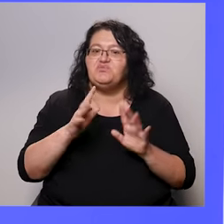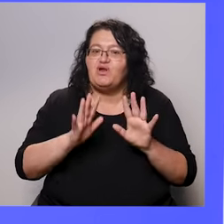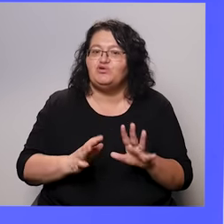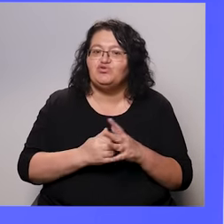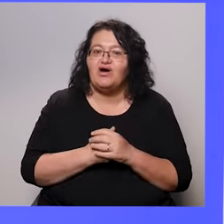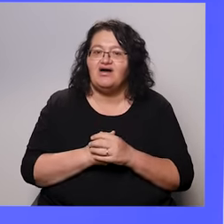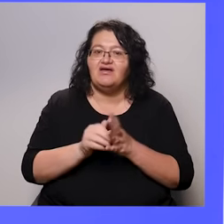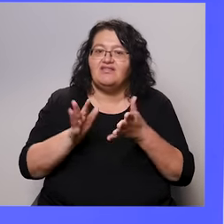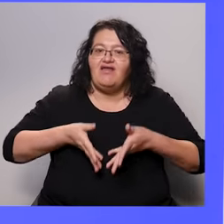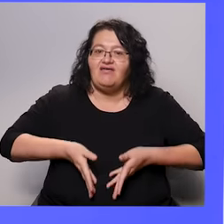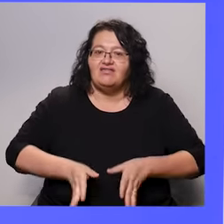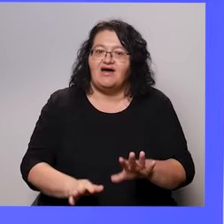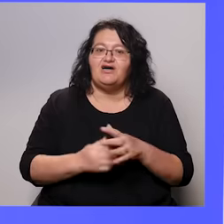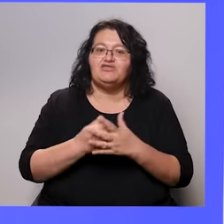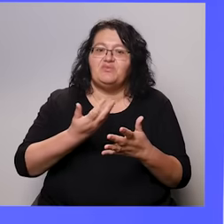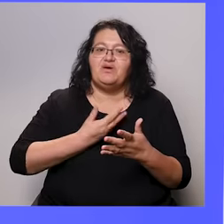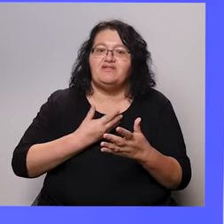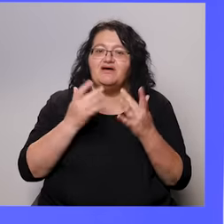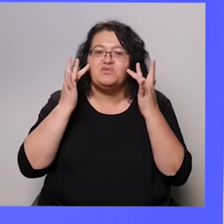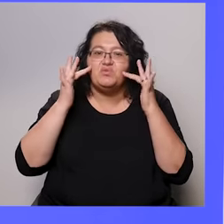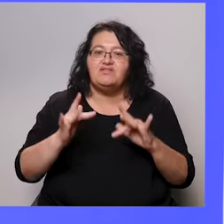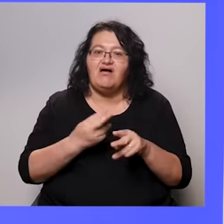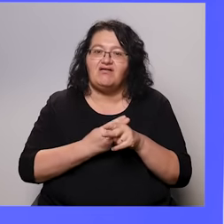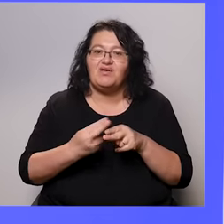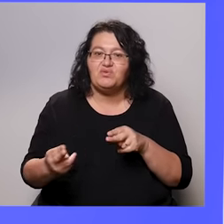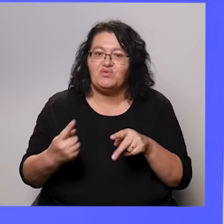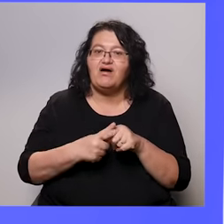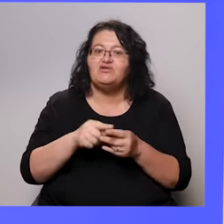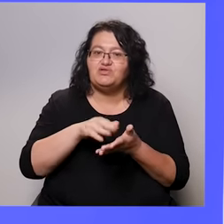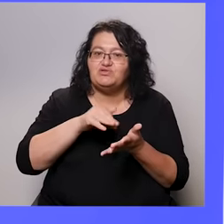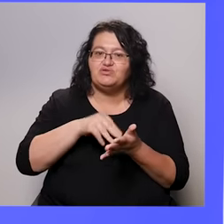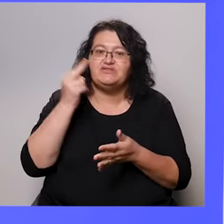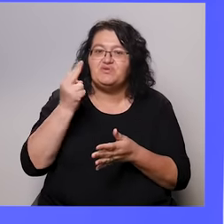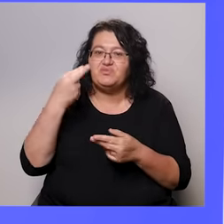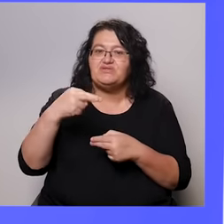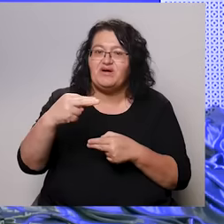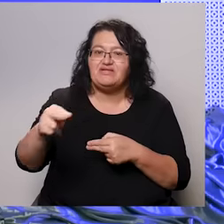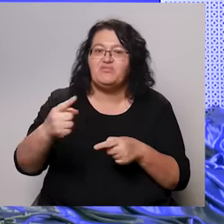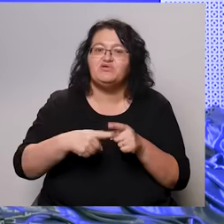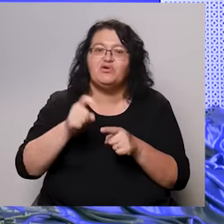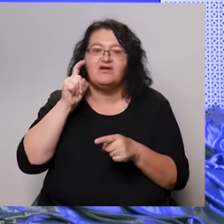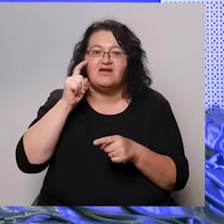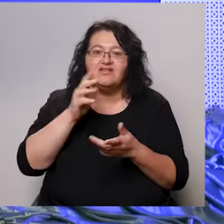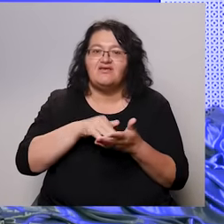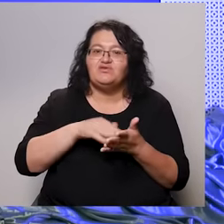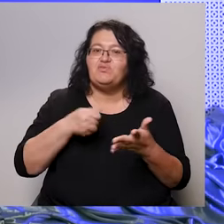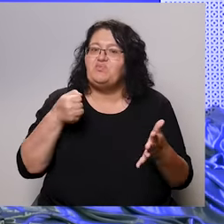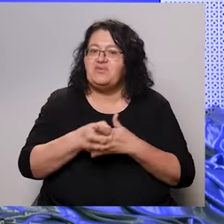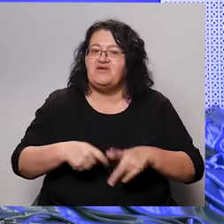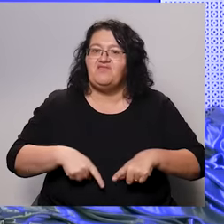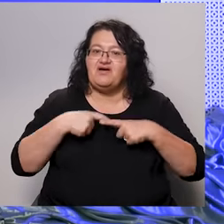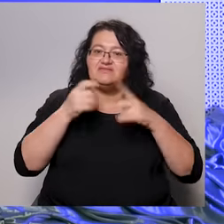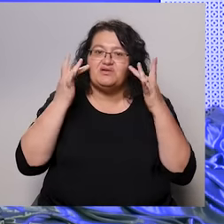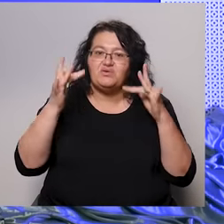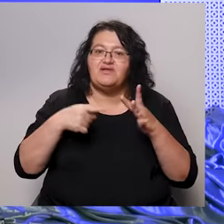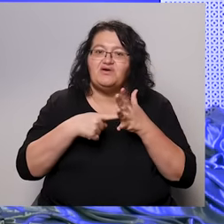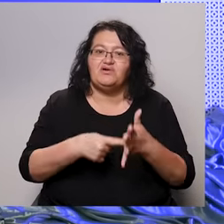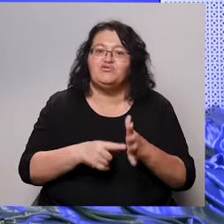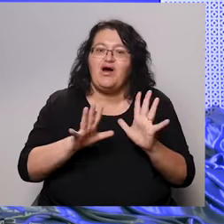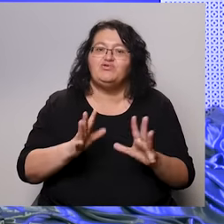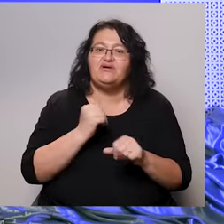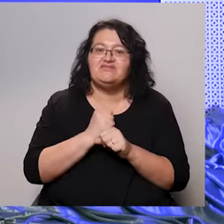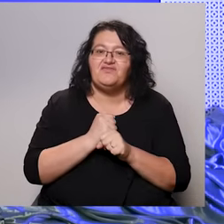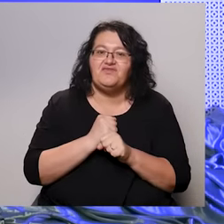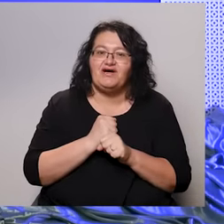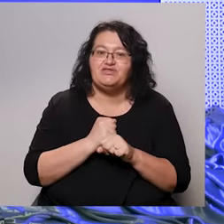încă de la naștere, e un dar nativ. Și da, îl slujesc pe Dumnezeu în continuare și cred că îl voi sluji toată viața cu darul ăsta. Așa să